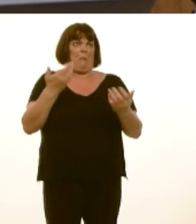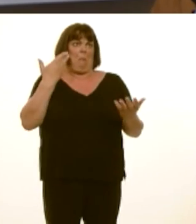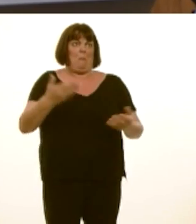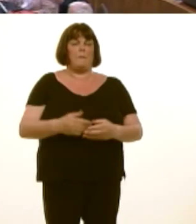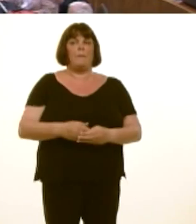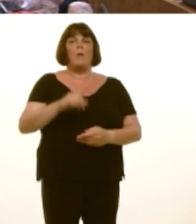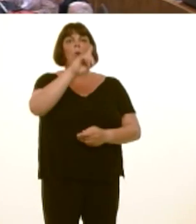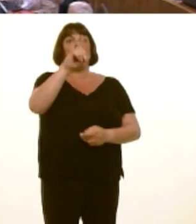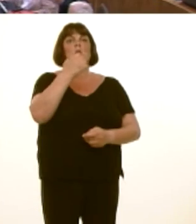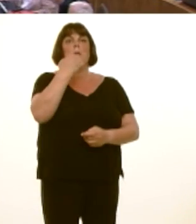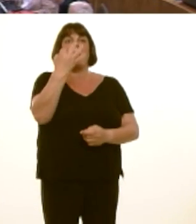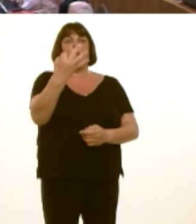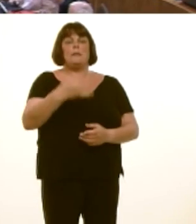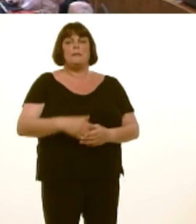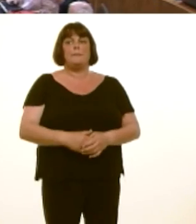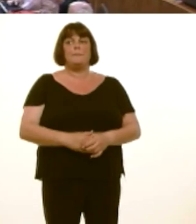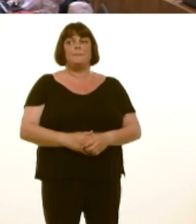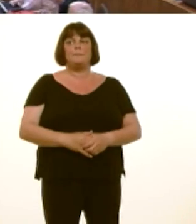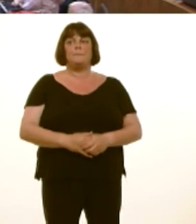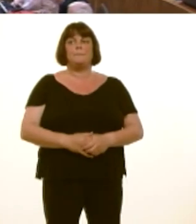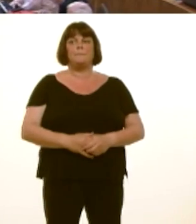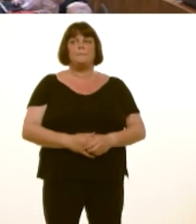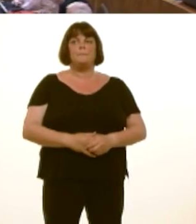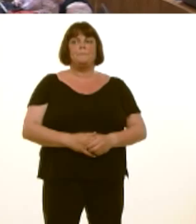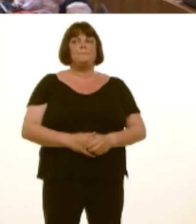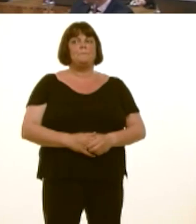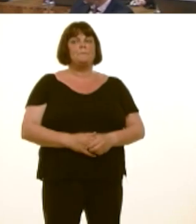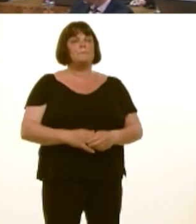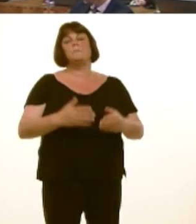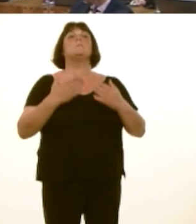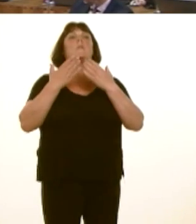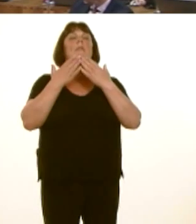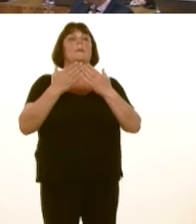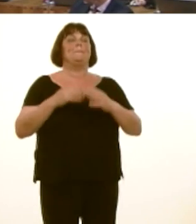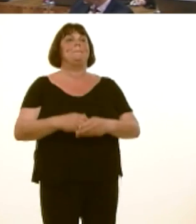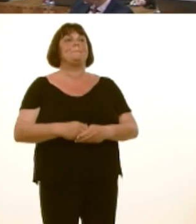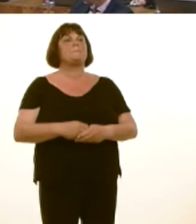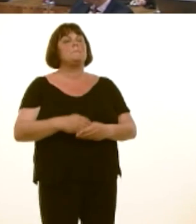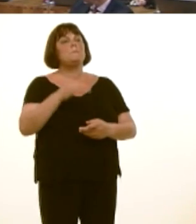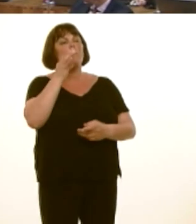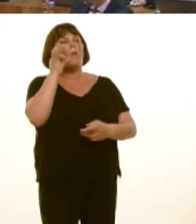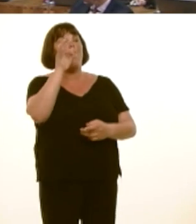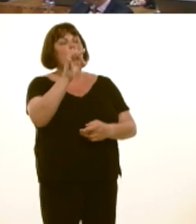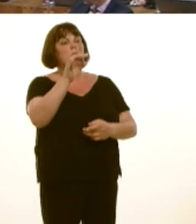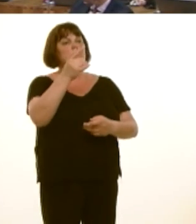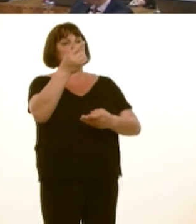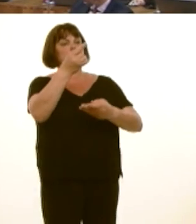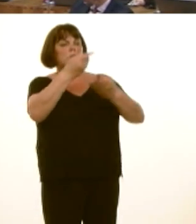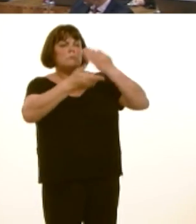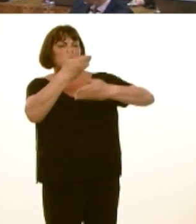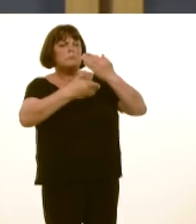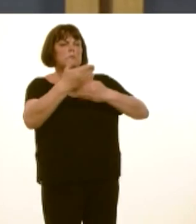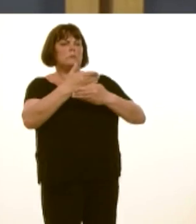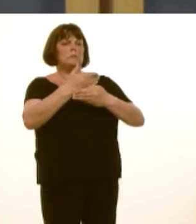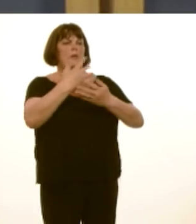Cwestiwn eich, Keith Davies. Diolch yn fawr. A wnaeth y Prif Weinidog trosolwg o'r camau mae Llywodraeth Cymru yn eu cymryd i